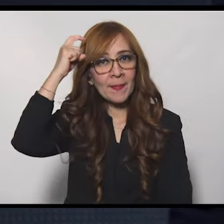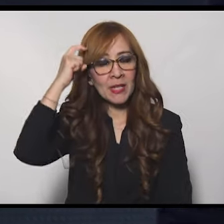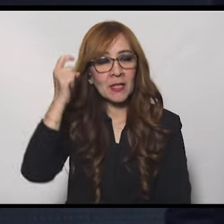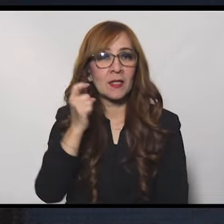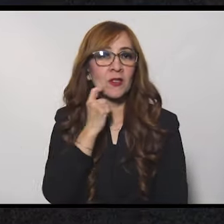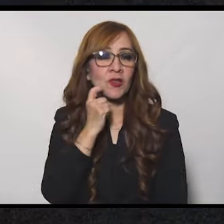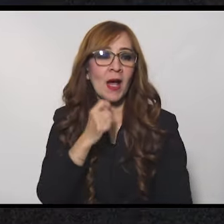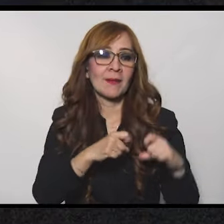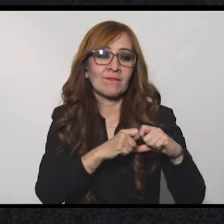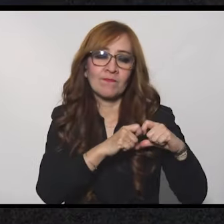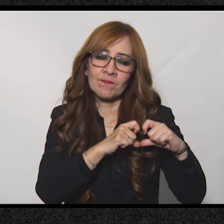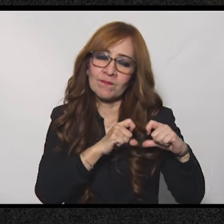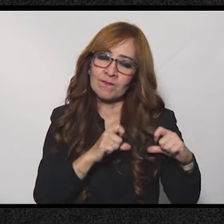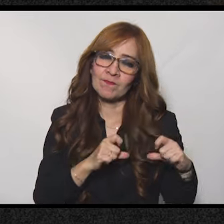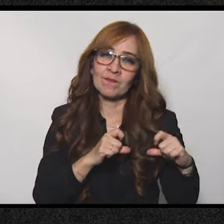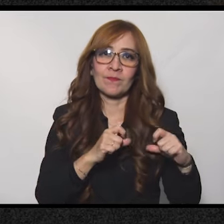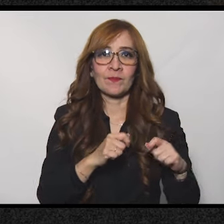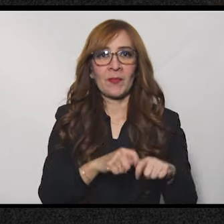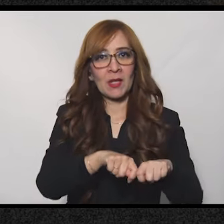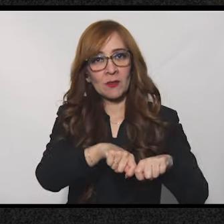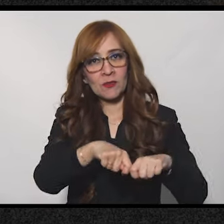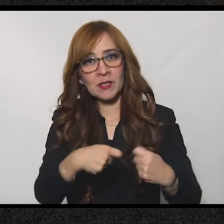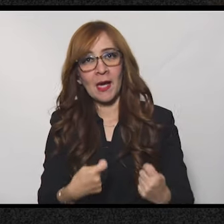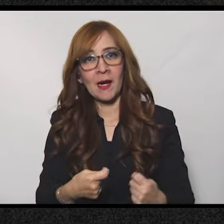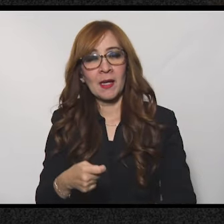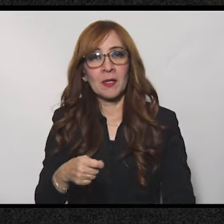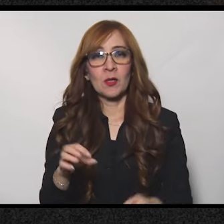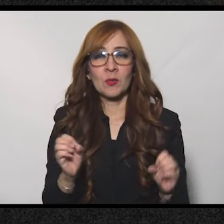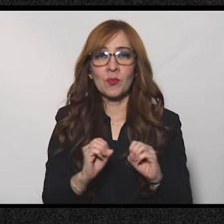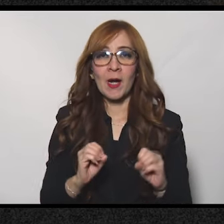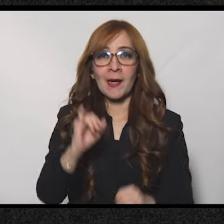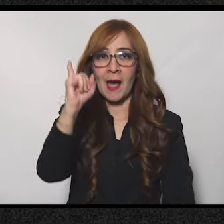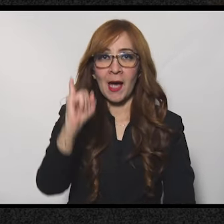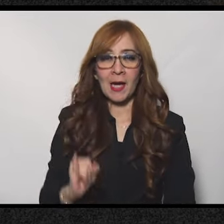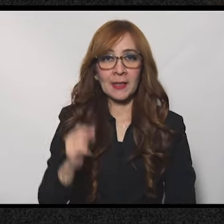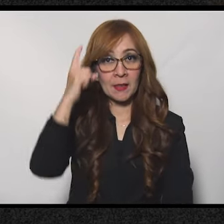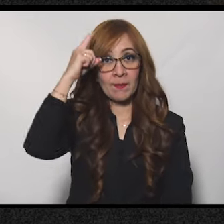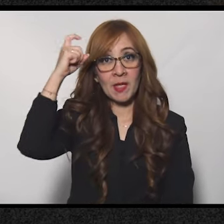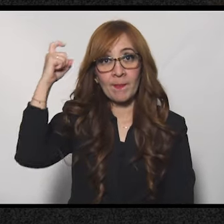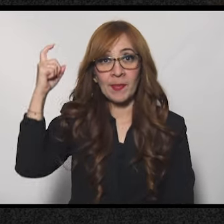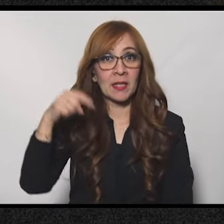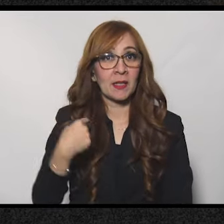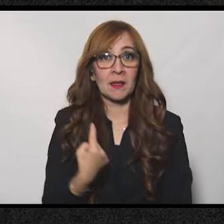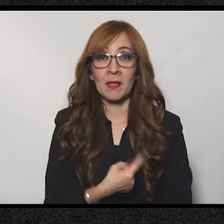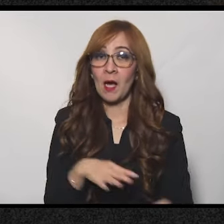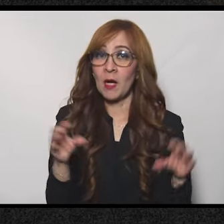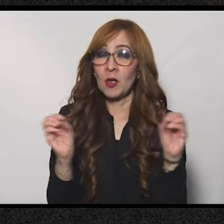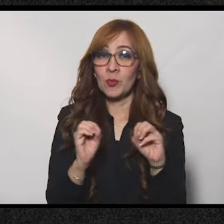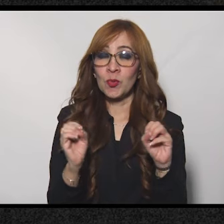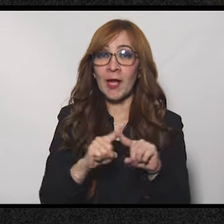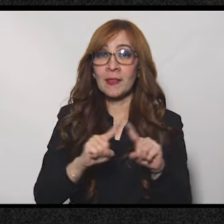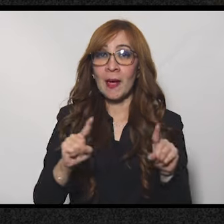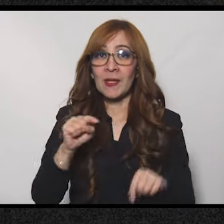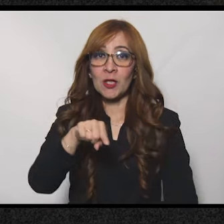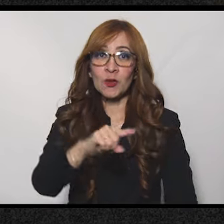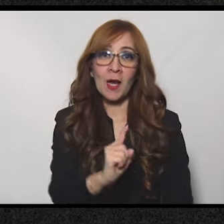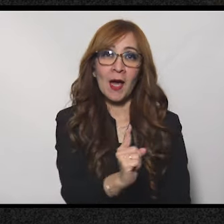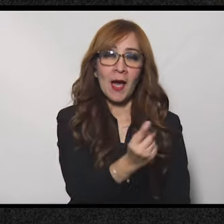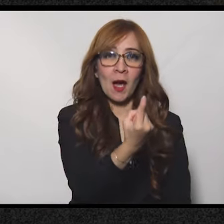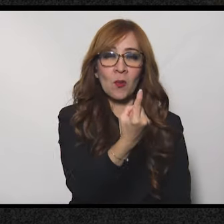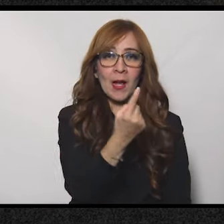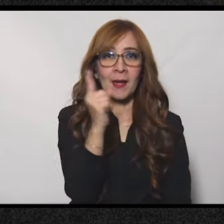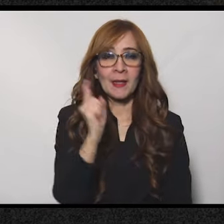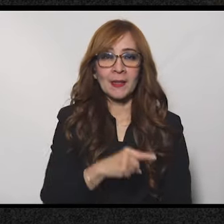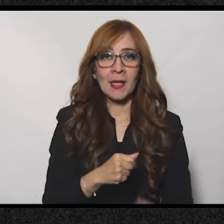kita. Our brokenness, it's not the end of our dream, but it's the beginning of